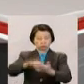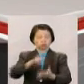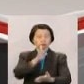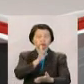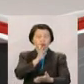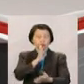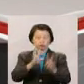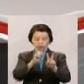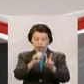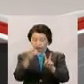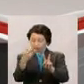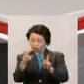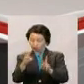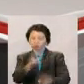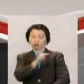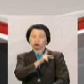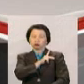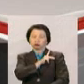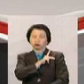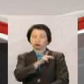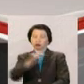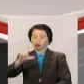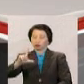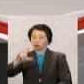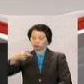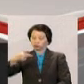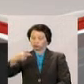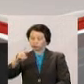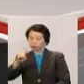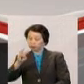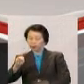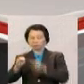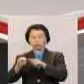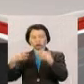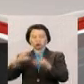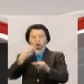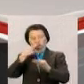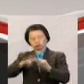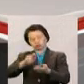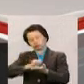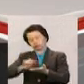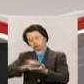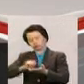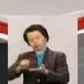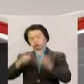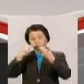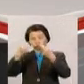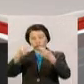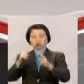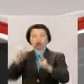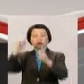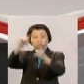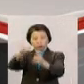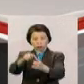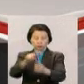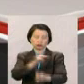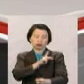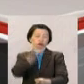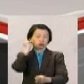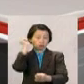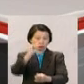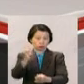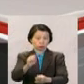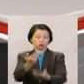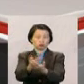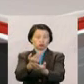pada 2016, Ketua Pengarah Lembaga Hasil Dalam Negeri telah menulis surat secara rasmi kepada Ketua Setiausaha Perbendaharaan